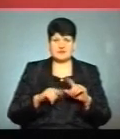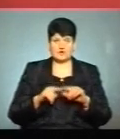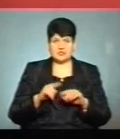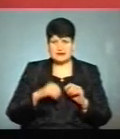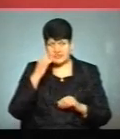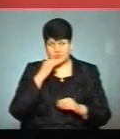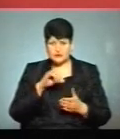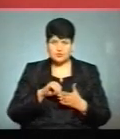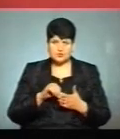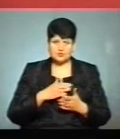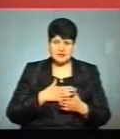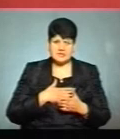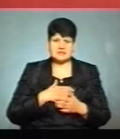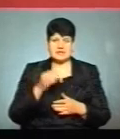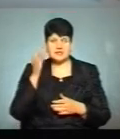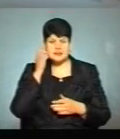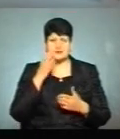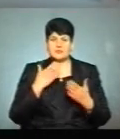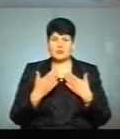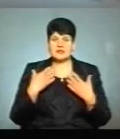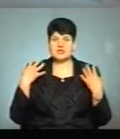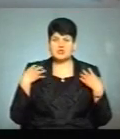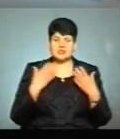вам за участь в нашому ефірі. Нагадаю, що ми спілкувалися з